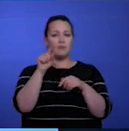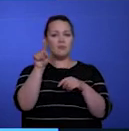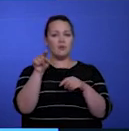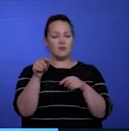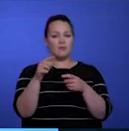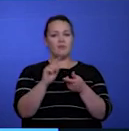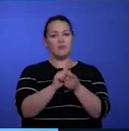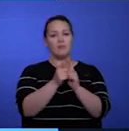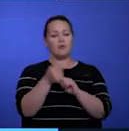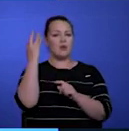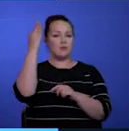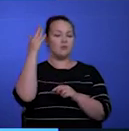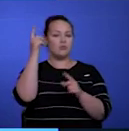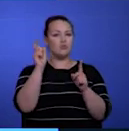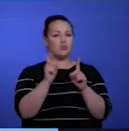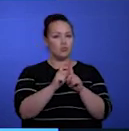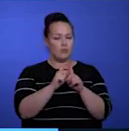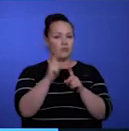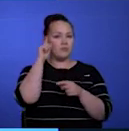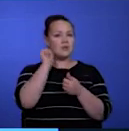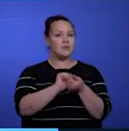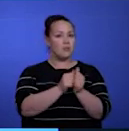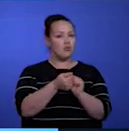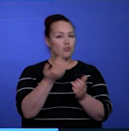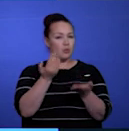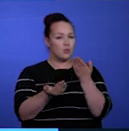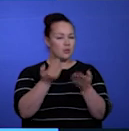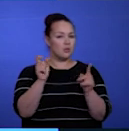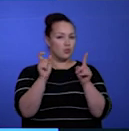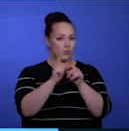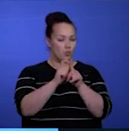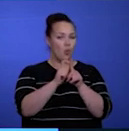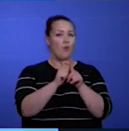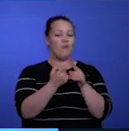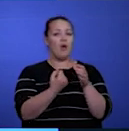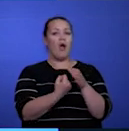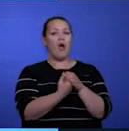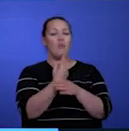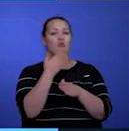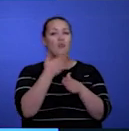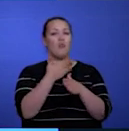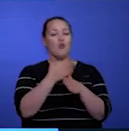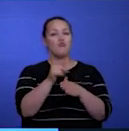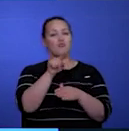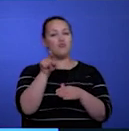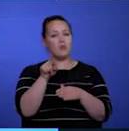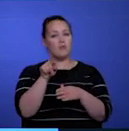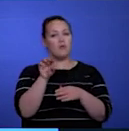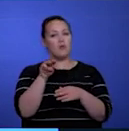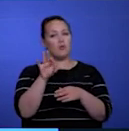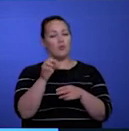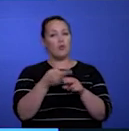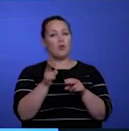меняют смысл слов а теперь запомните если слово образовано при помощи приставки то такой способ